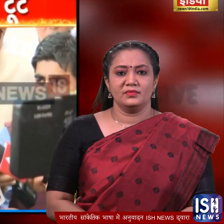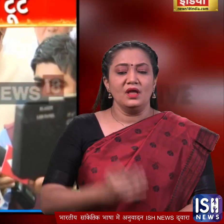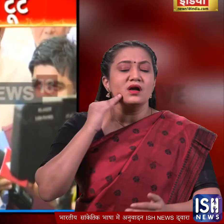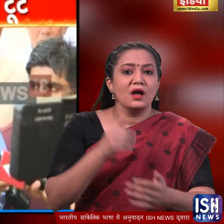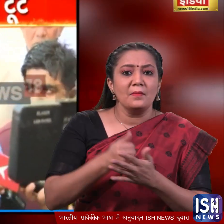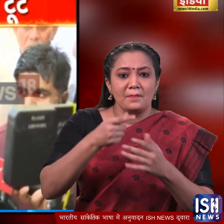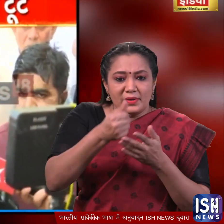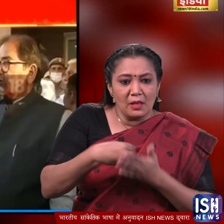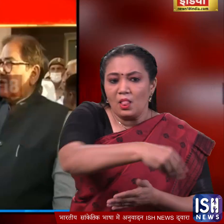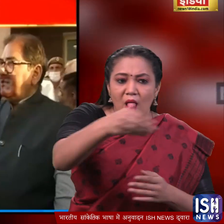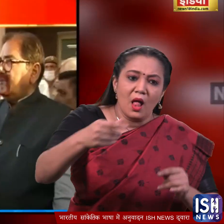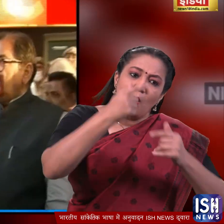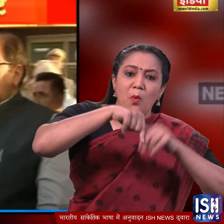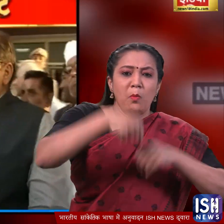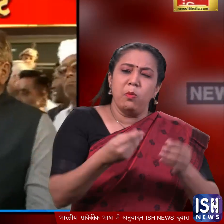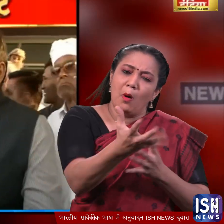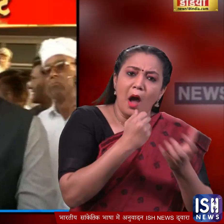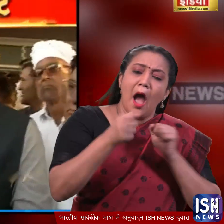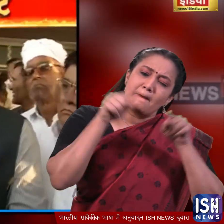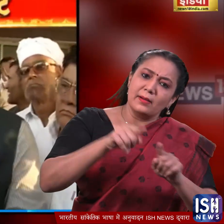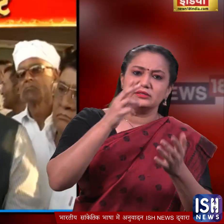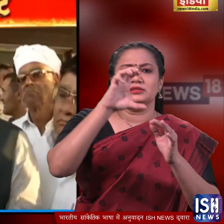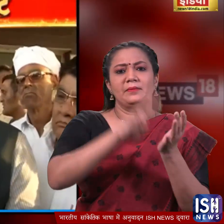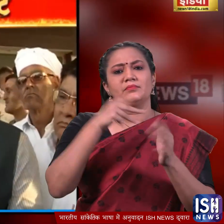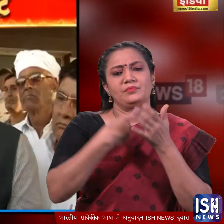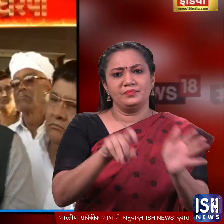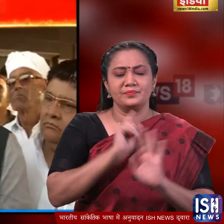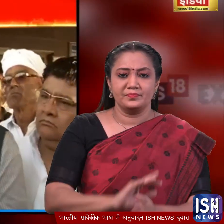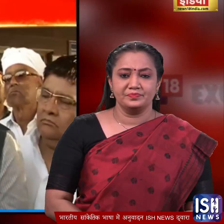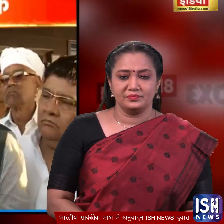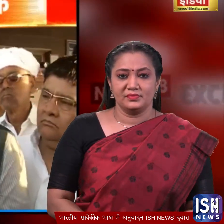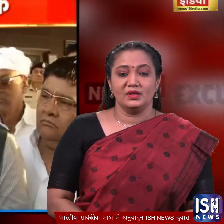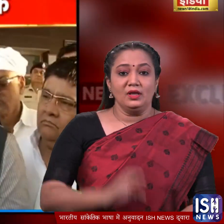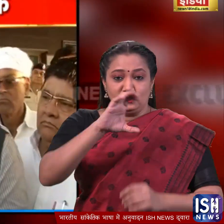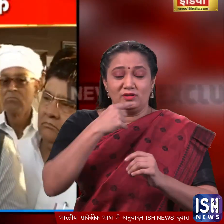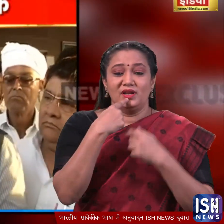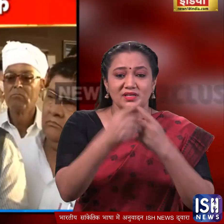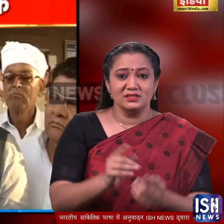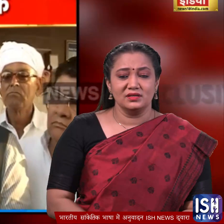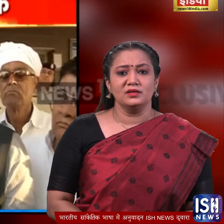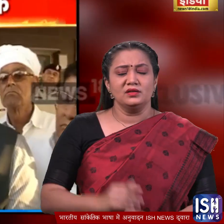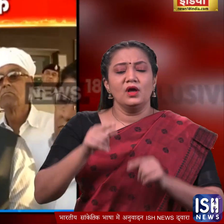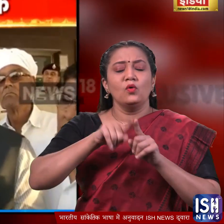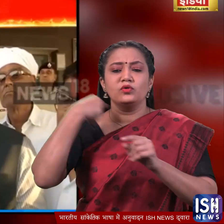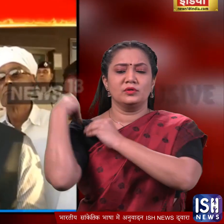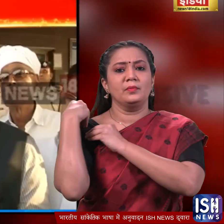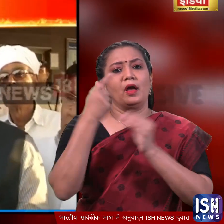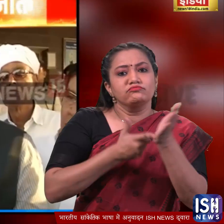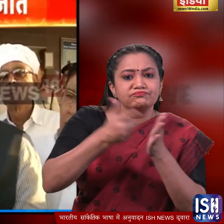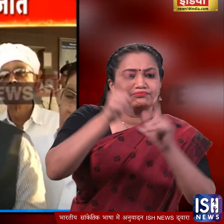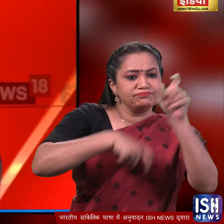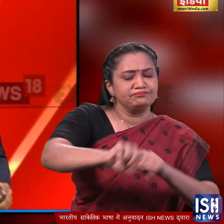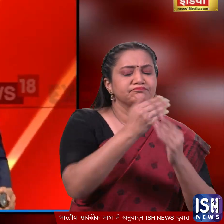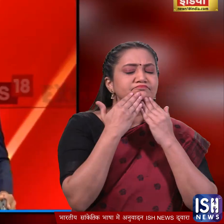जिस दिन पैसे बांटने शुरू करे। केंद्र के कृषि कानूनों के विरोध में अपनी सीट से इस्तीफा देने वाले चौटाला ने इस जीत का श्रेय किसानों को ही